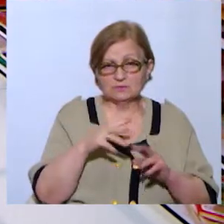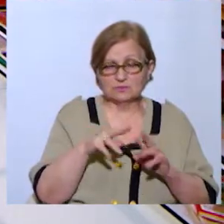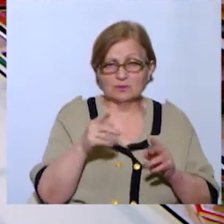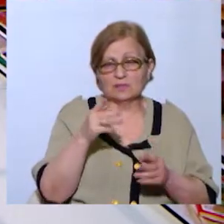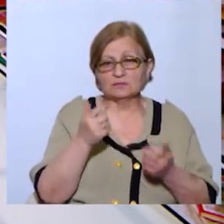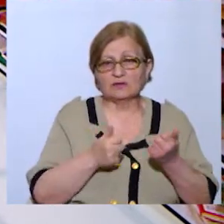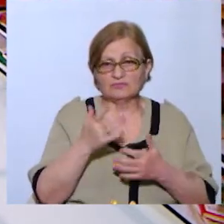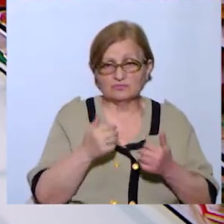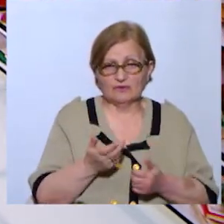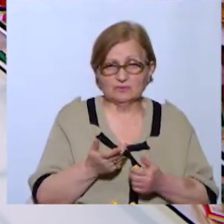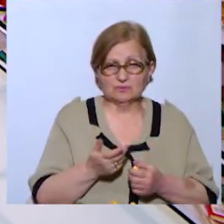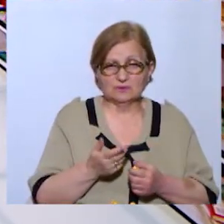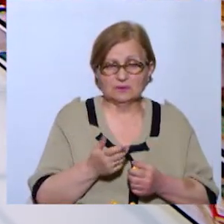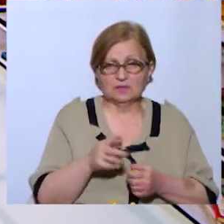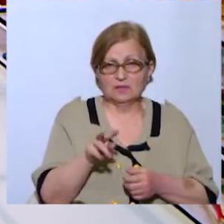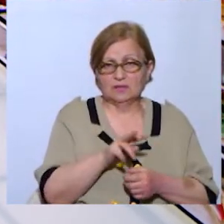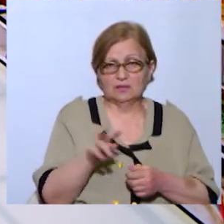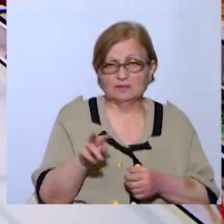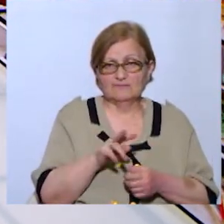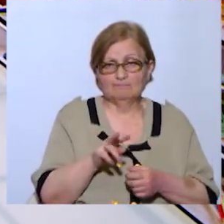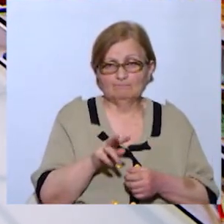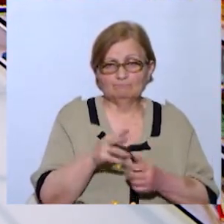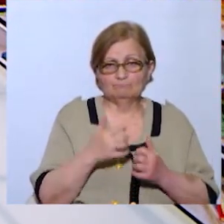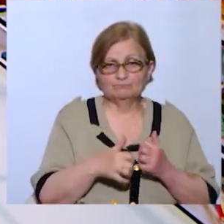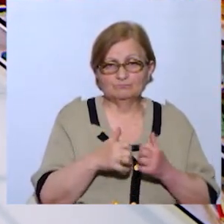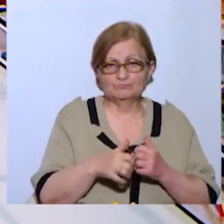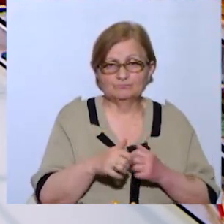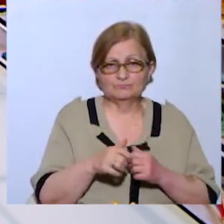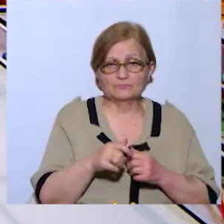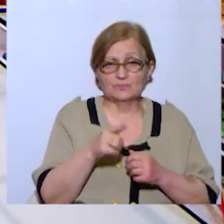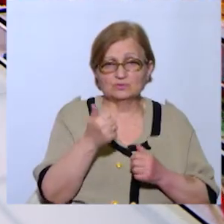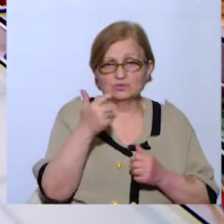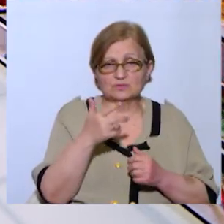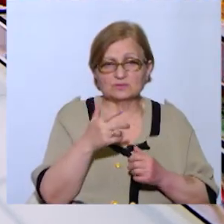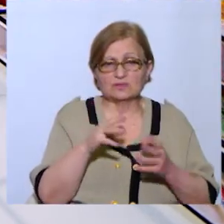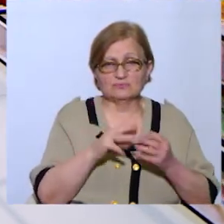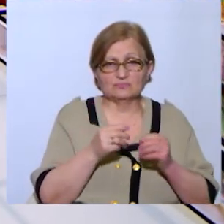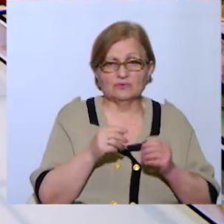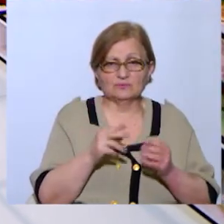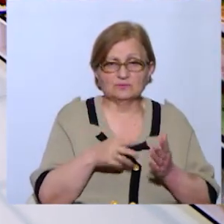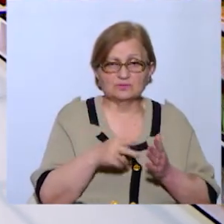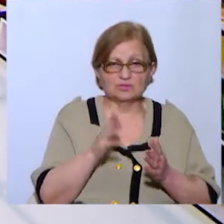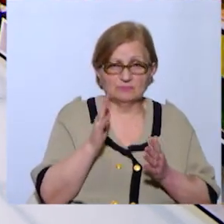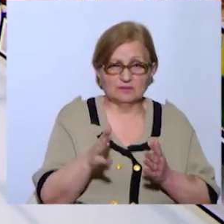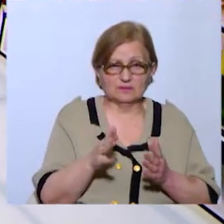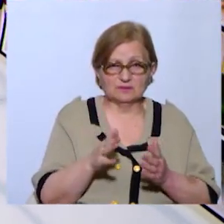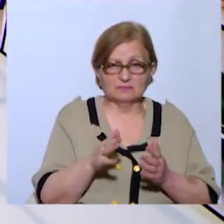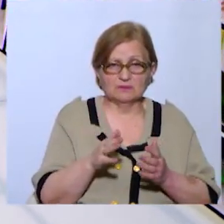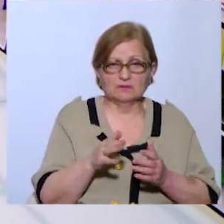გვაქვს ამათი ამ მონაცემების საშუალო. შესაბამისად ჯერ დავითვალოთ ჯამი. ჯამი იქნება